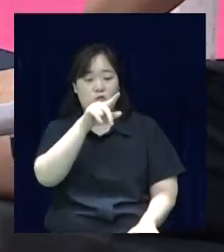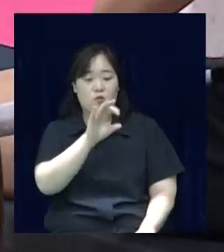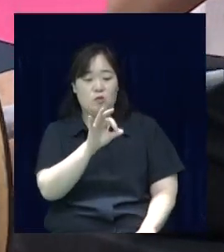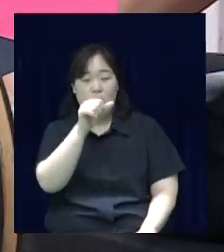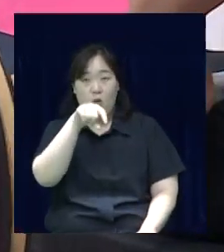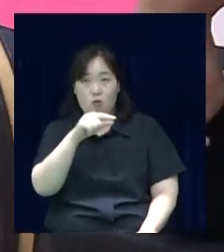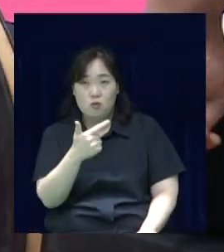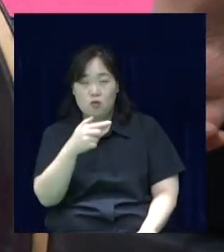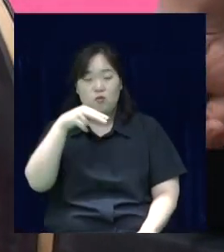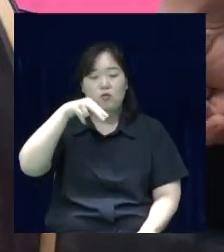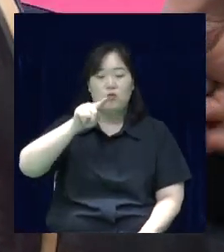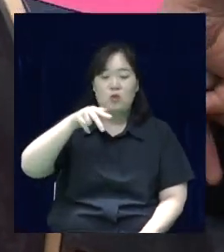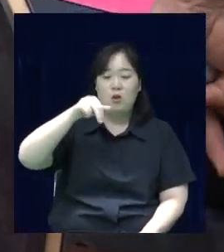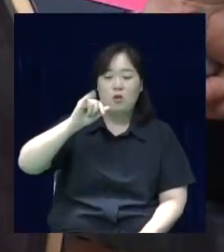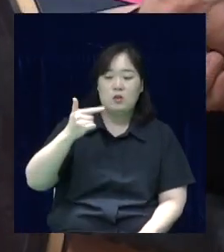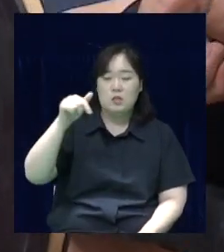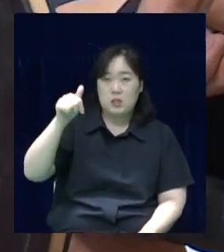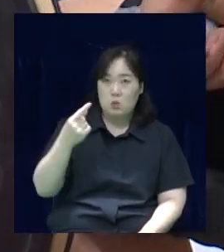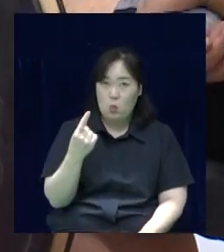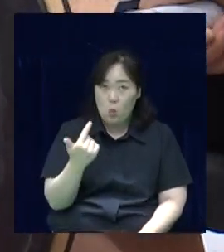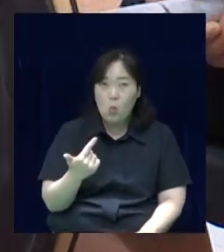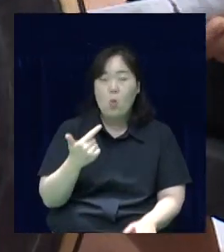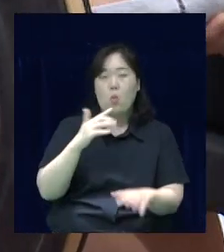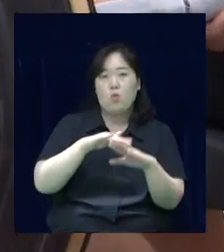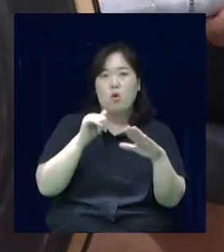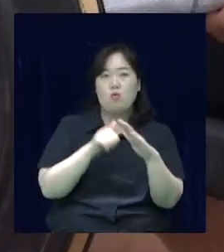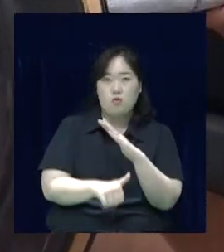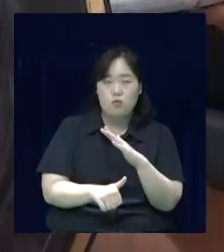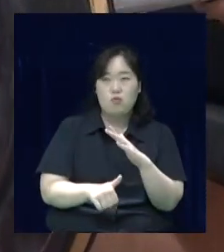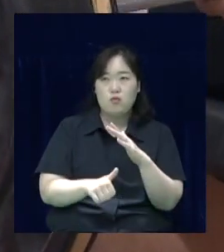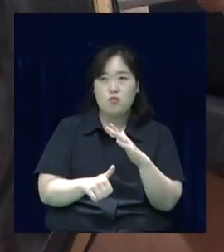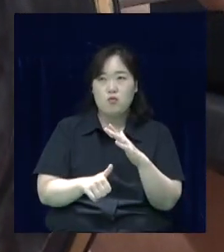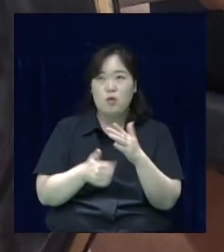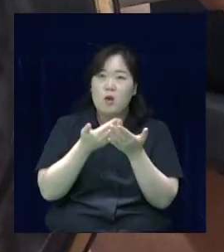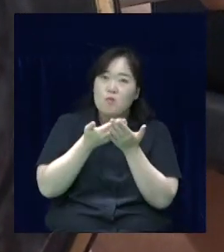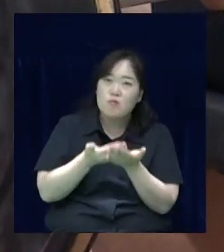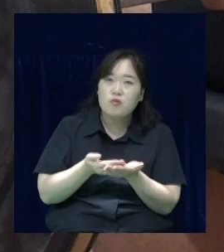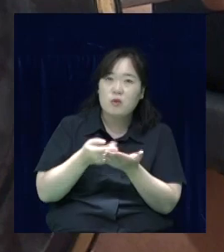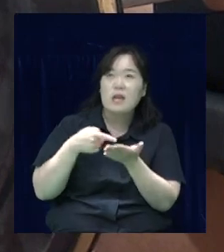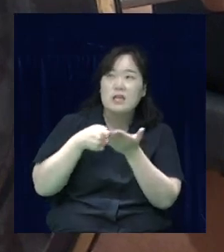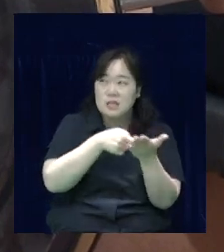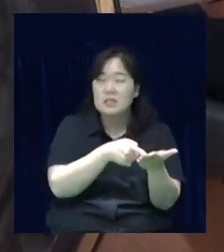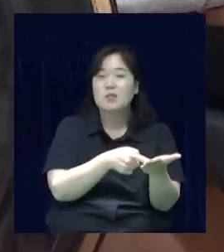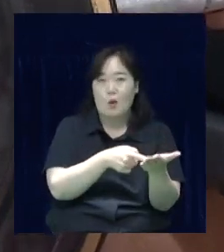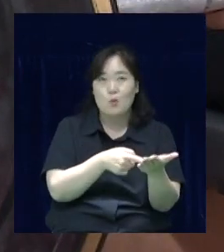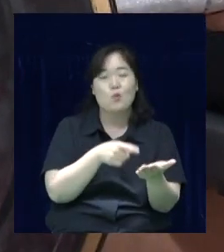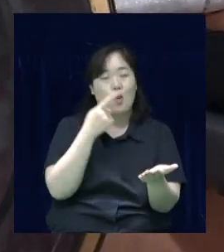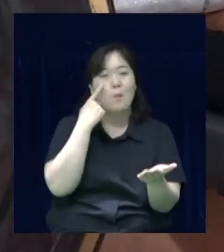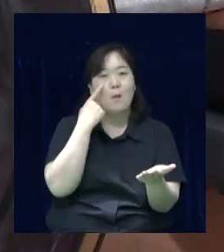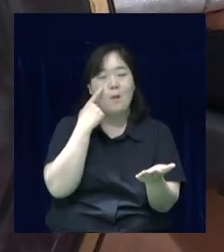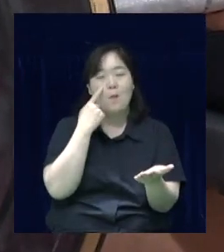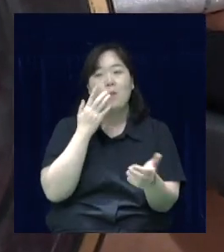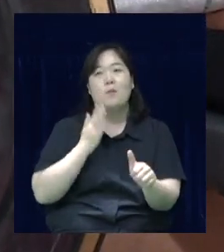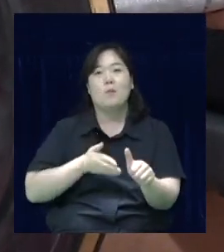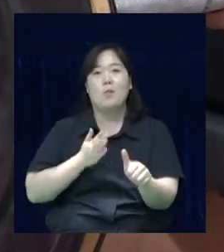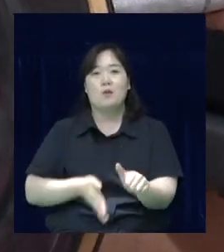네. 선수의 또 이 웨이트리프팅에서의 다른 또 부분들도 볼 수 있을 네, 것 같고요. 네, 그렇습니다.